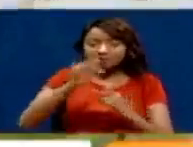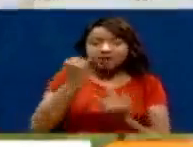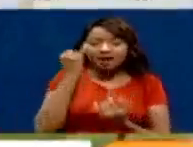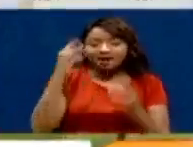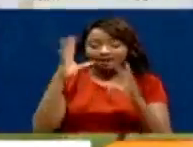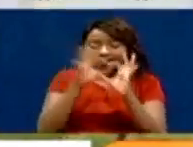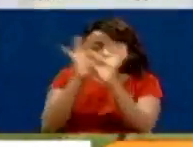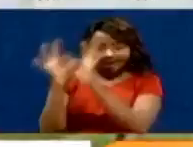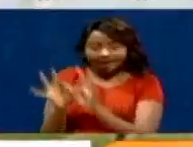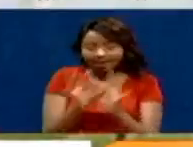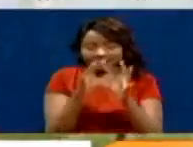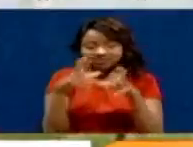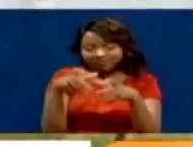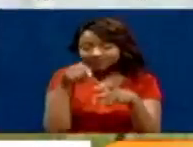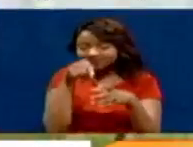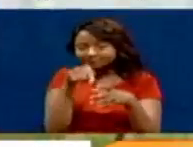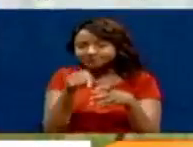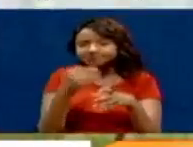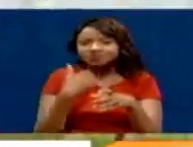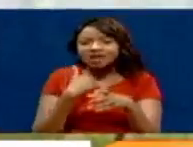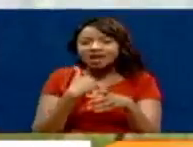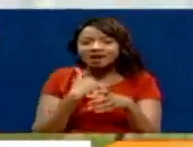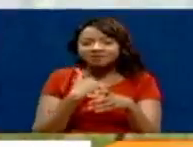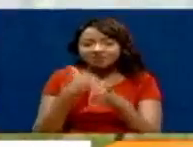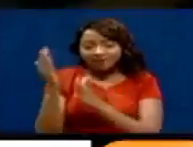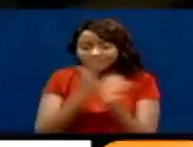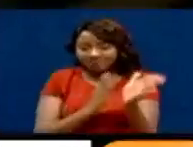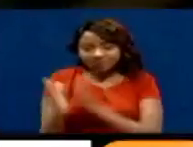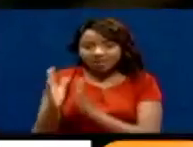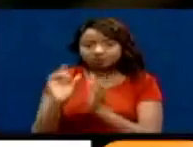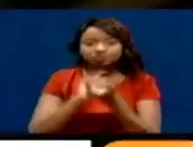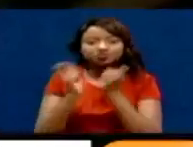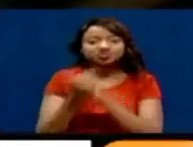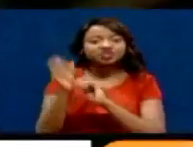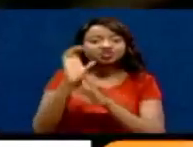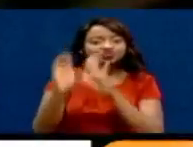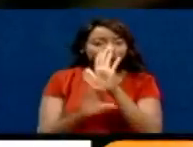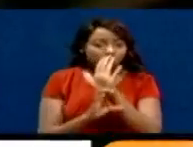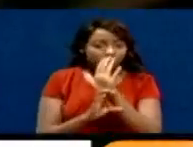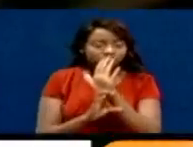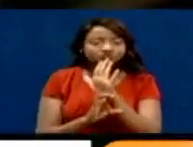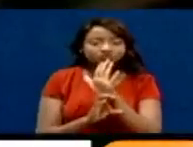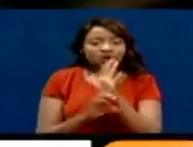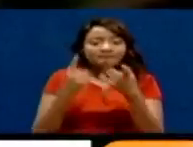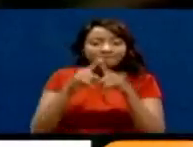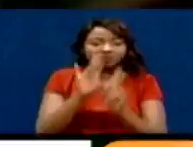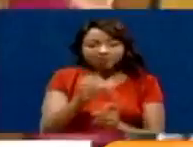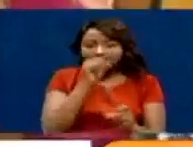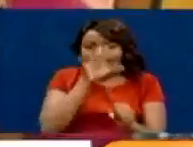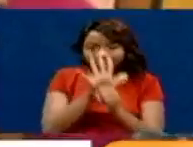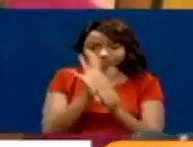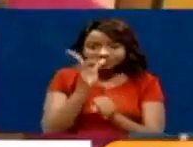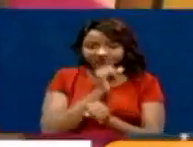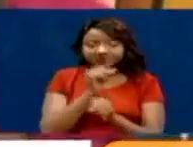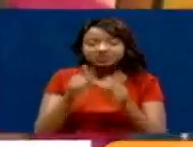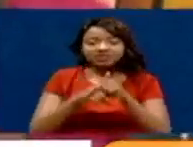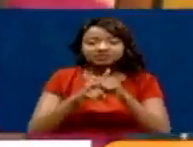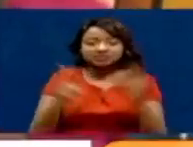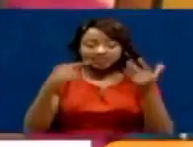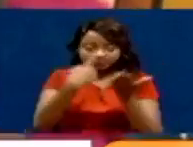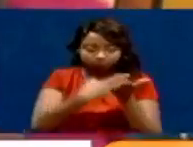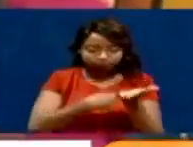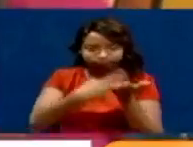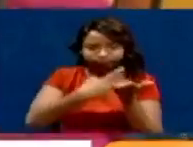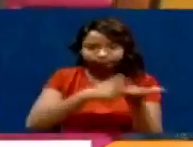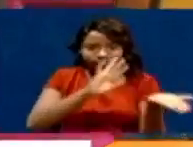katiba kupitia mswada wa punguza mzigo kinayumba. Miezi kadha baada ya azma yake kuzama katika majadiliano